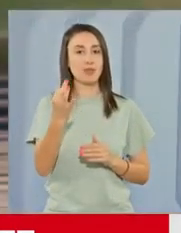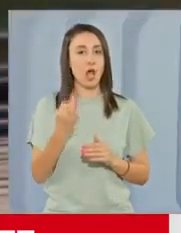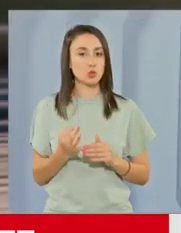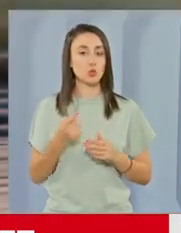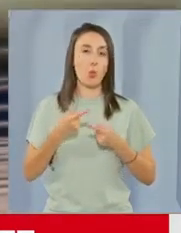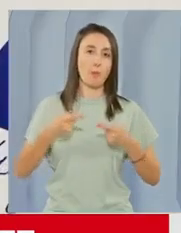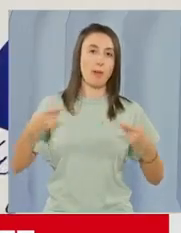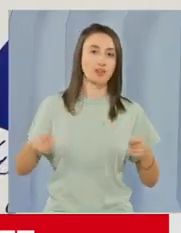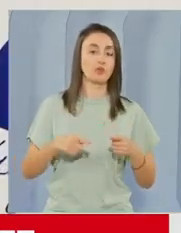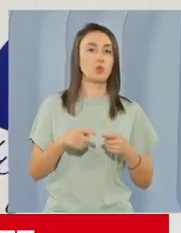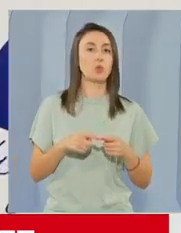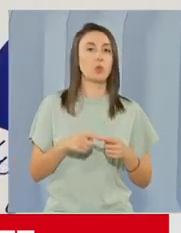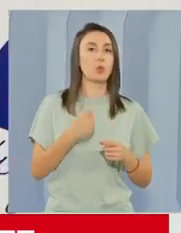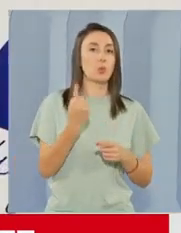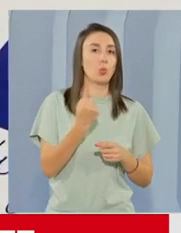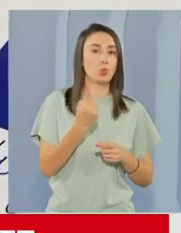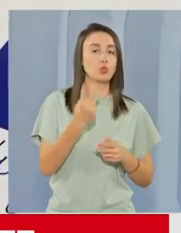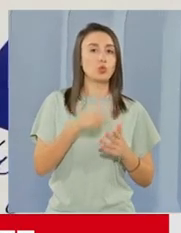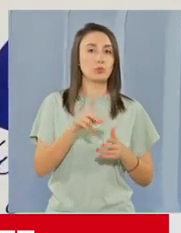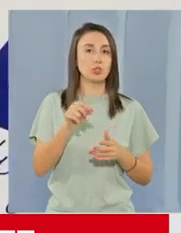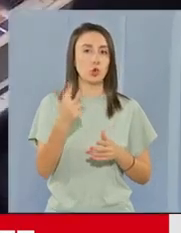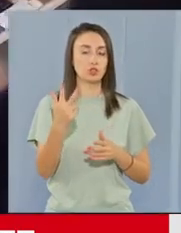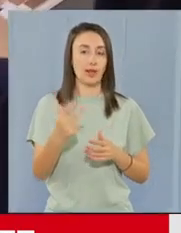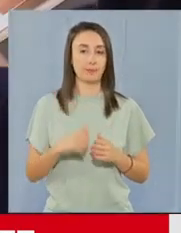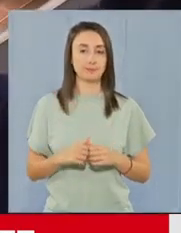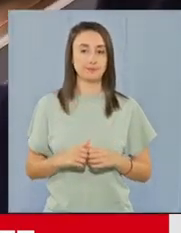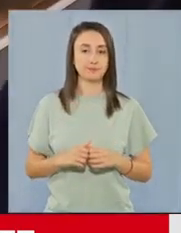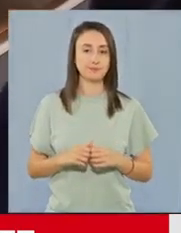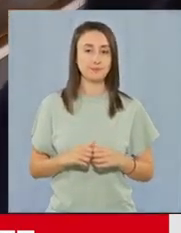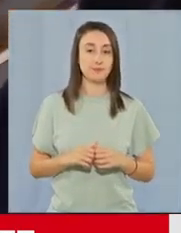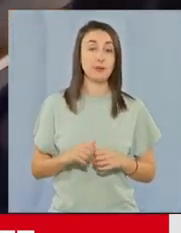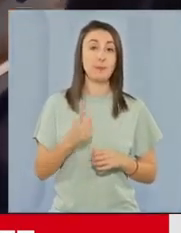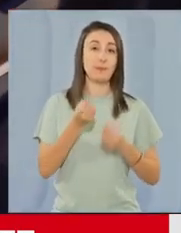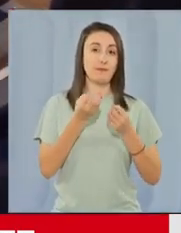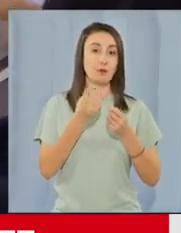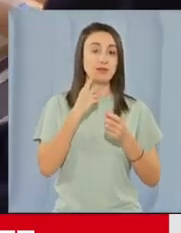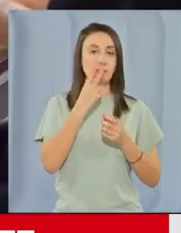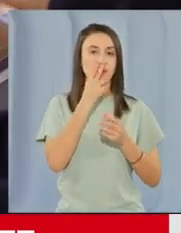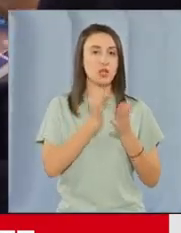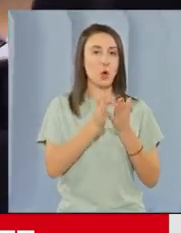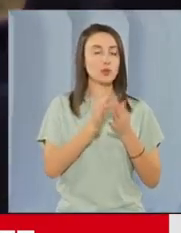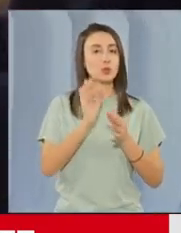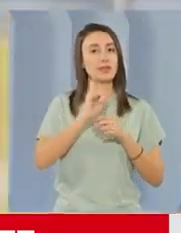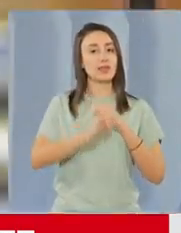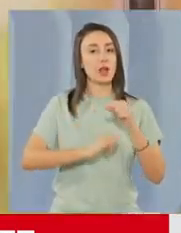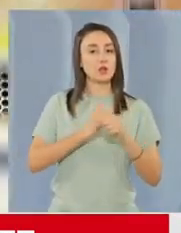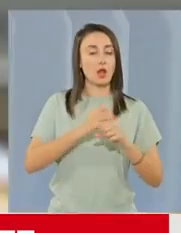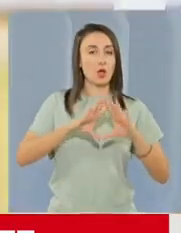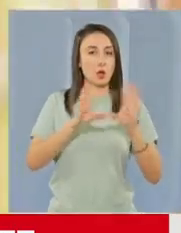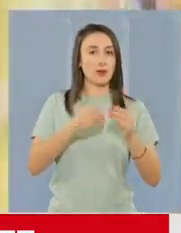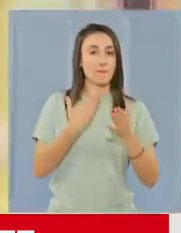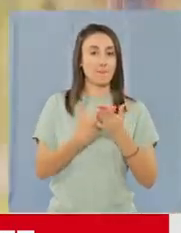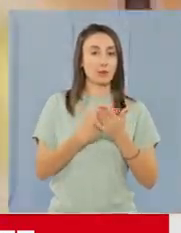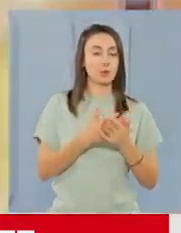6,7% comparativ cu trimestrul 1 din 2023. De asemenea, primele date privind comerțul internațional al României